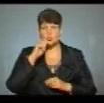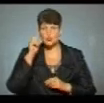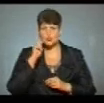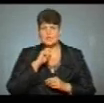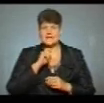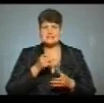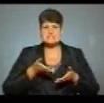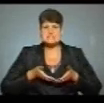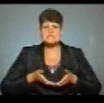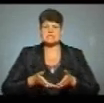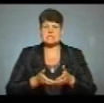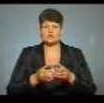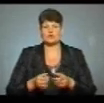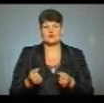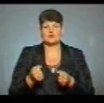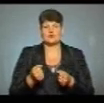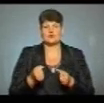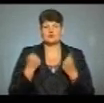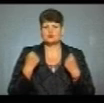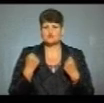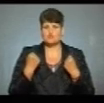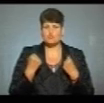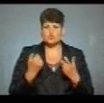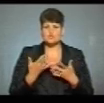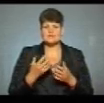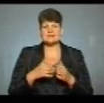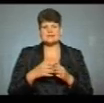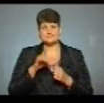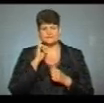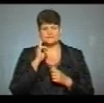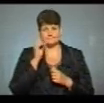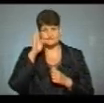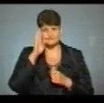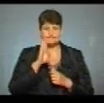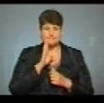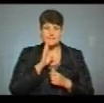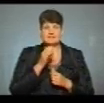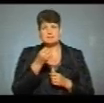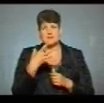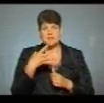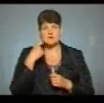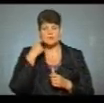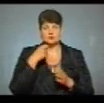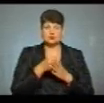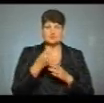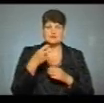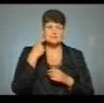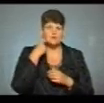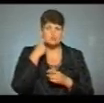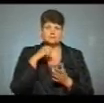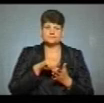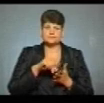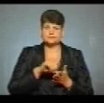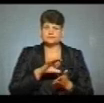із санного спорту на санкороликах серед юніорів і юніорок. Вік учасників від 15 до 20 років, про це